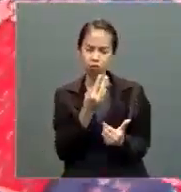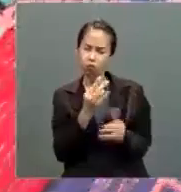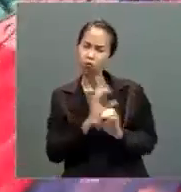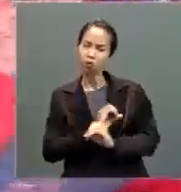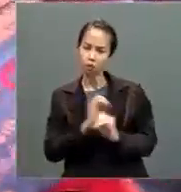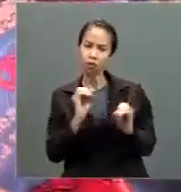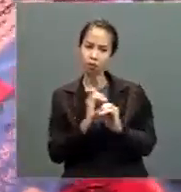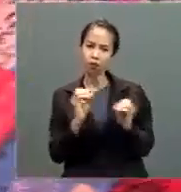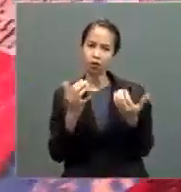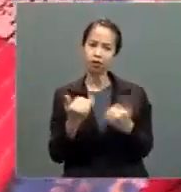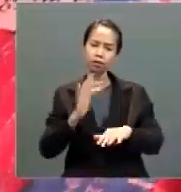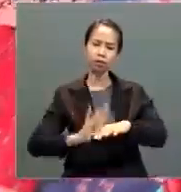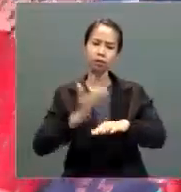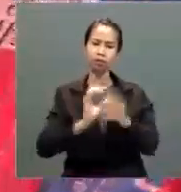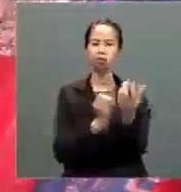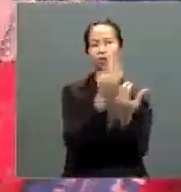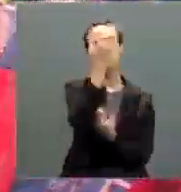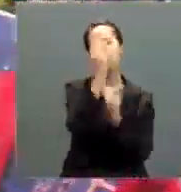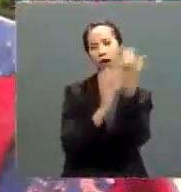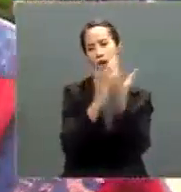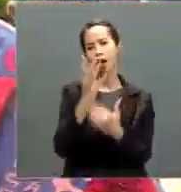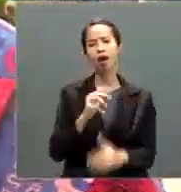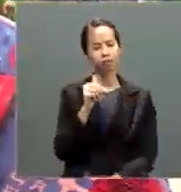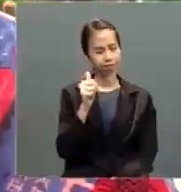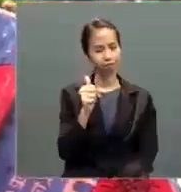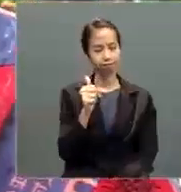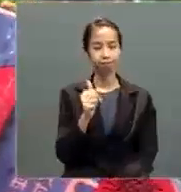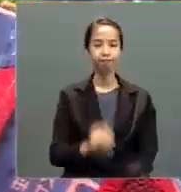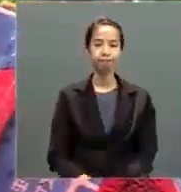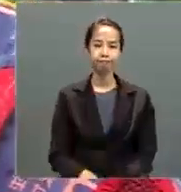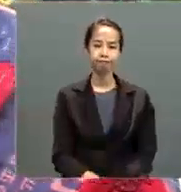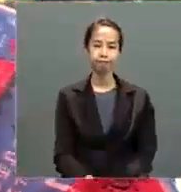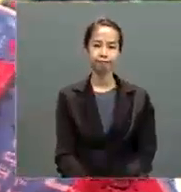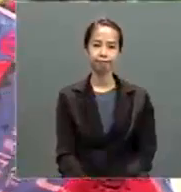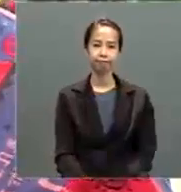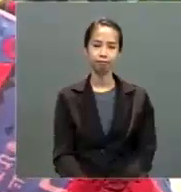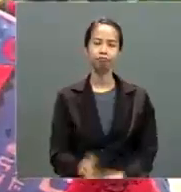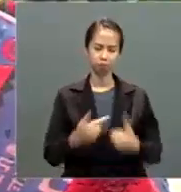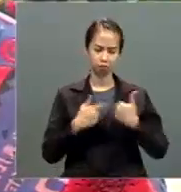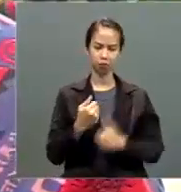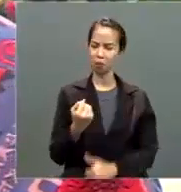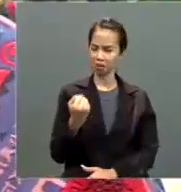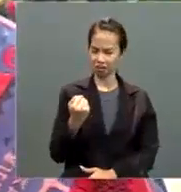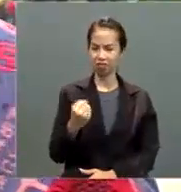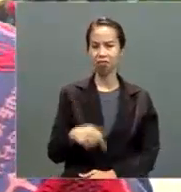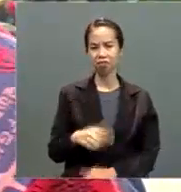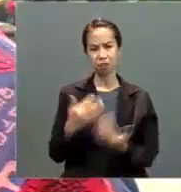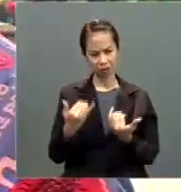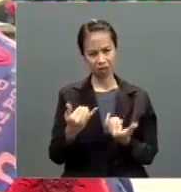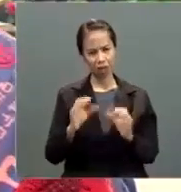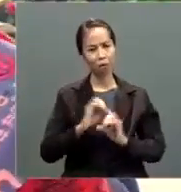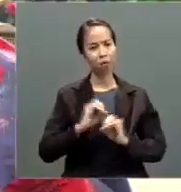นี่ก็เป็นธรรมชาติมีต้นไม้มีอะไรตรงนี้บรรยากาศก็ดีอยู่แล้วค่ะมั่นใจค่ะที่นี่ปลอดภัยค่